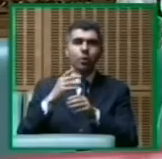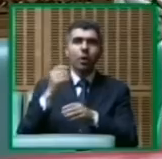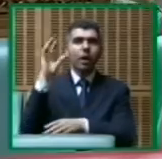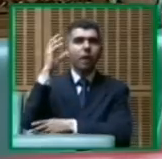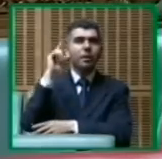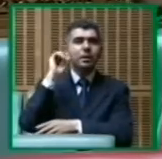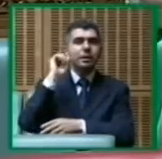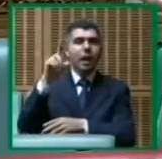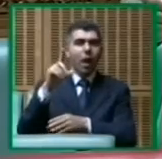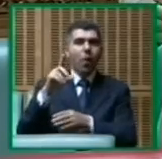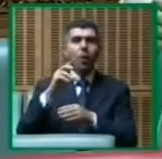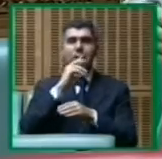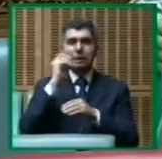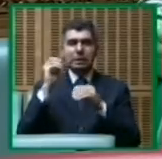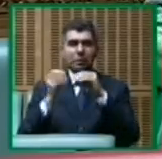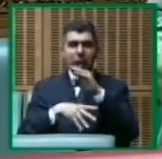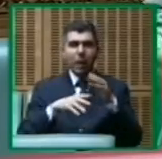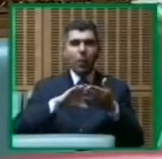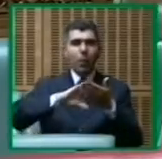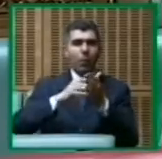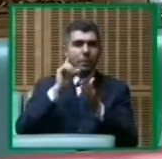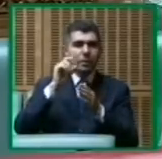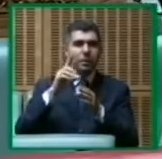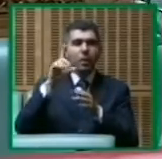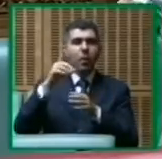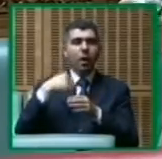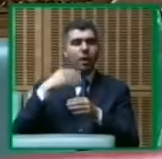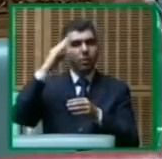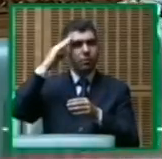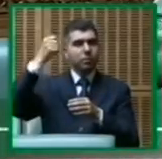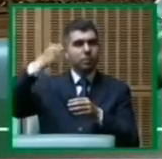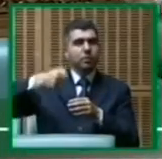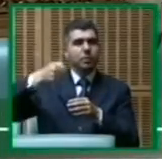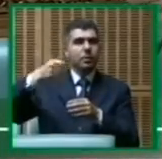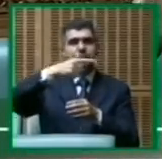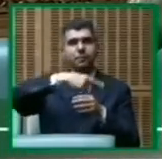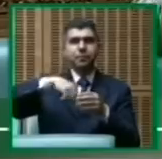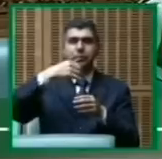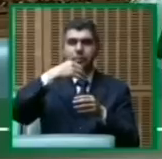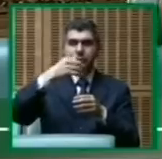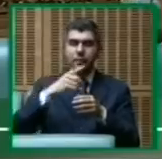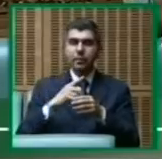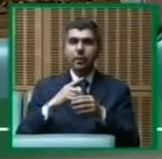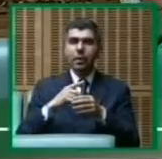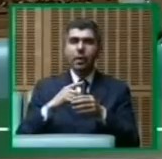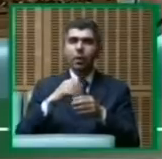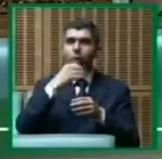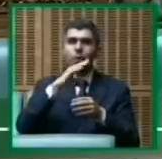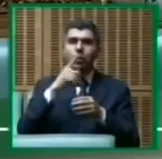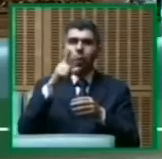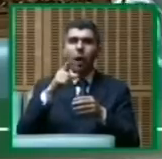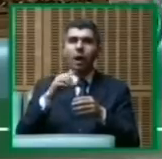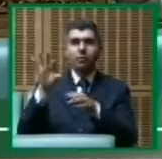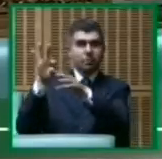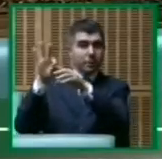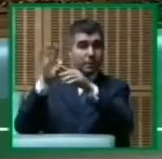ديالكم في هذا الإطار، وحنا كنهنيوك بعدا لأول مرة كنشوفوا الحكومة جابت عينة واحد السيدة